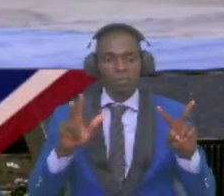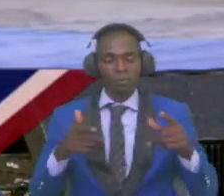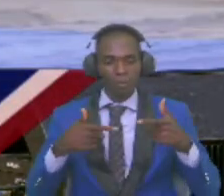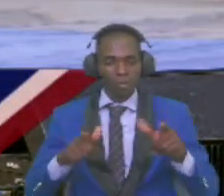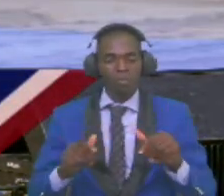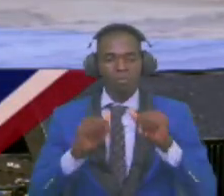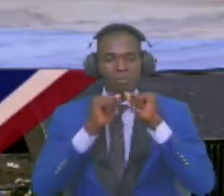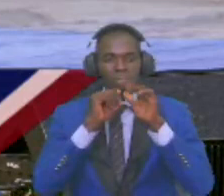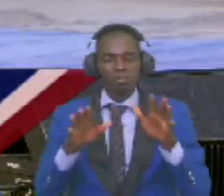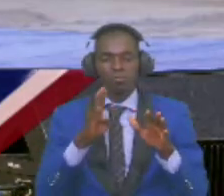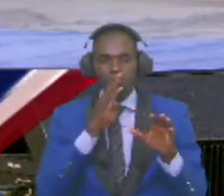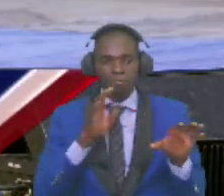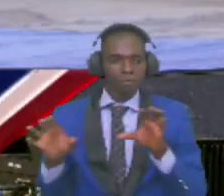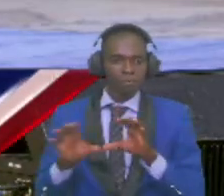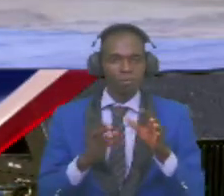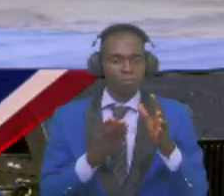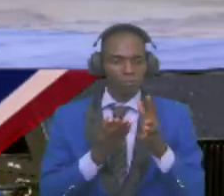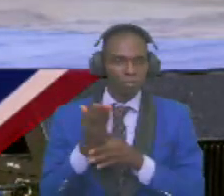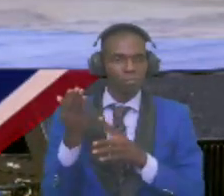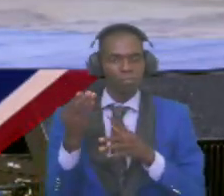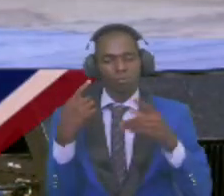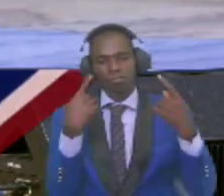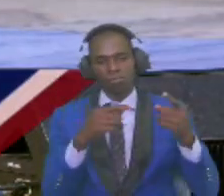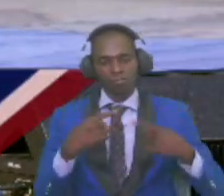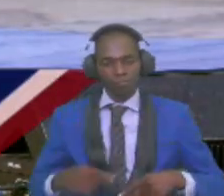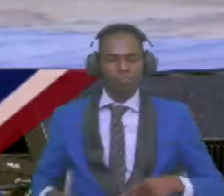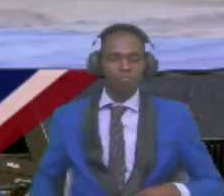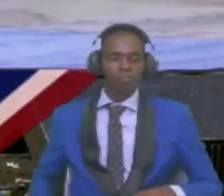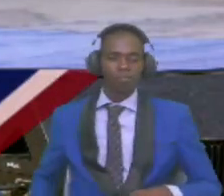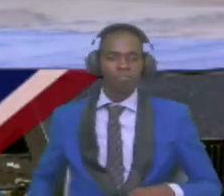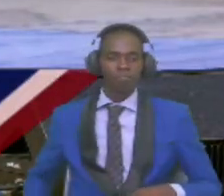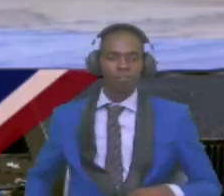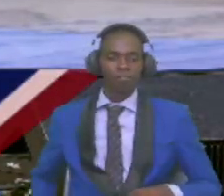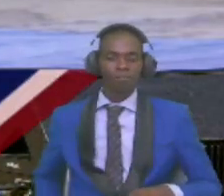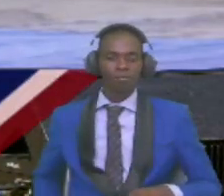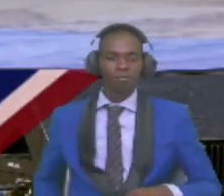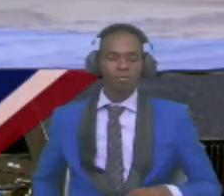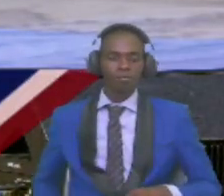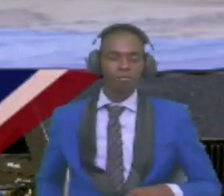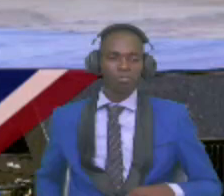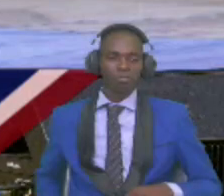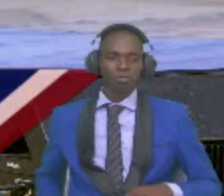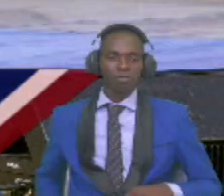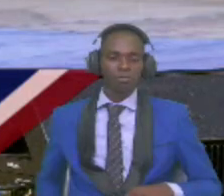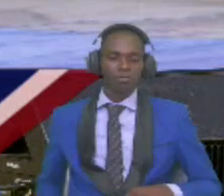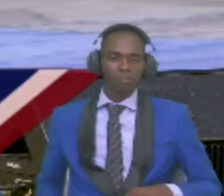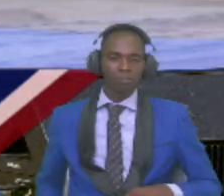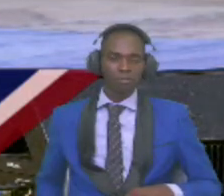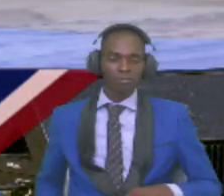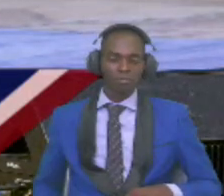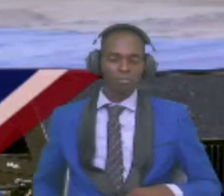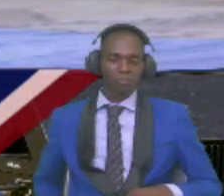thierry fort esprit de parti ou par bell boire mais que l'humilité